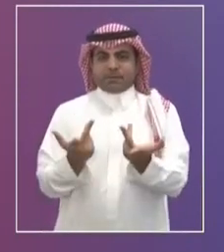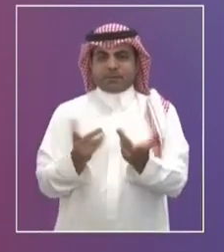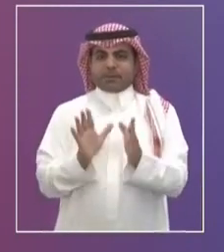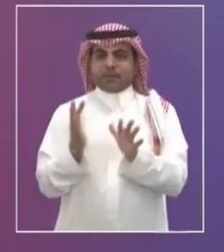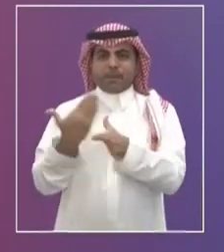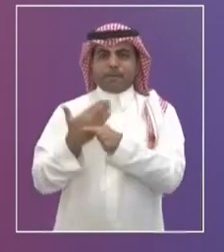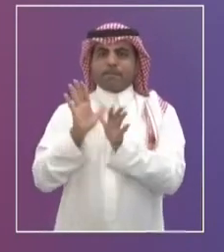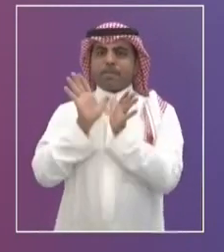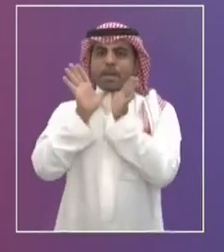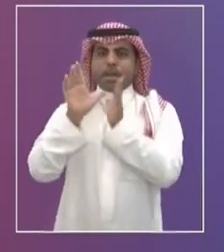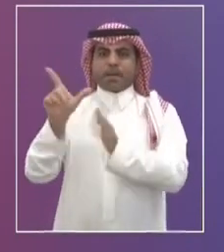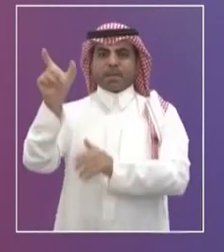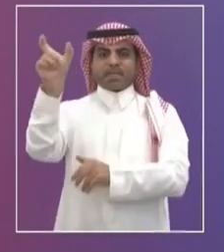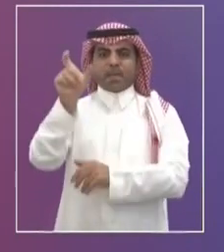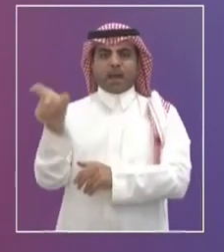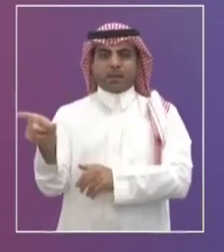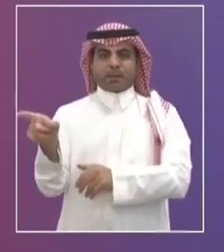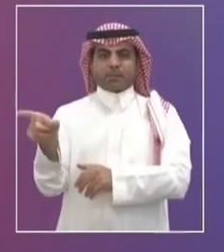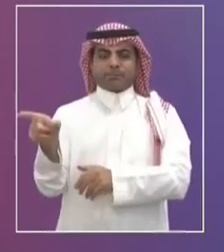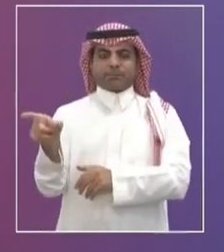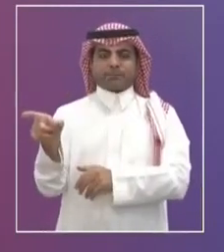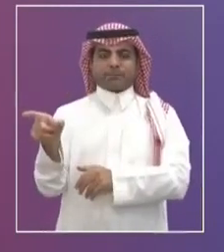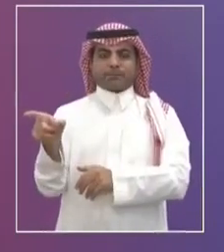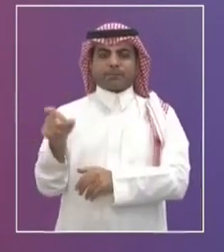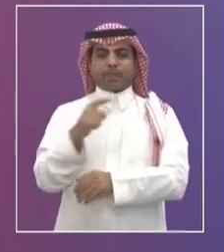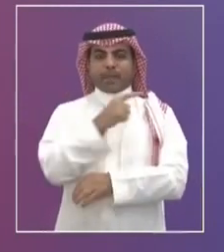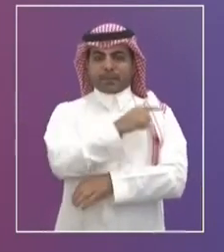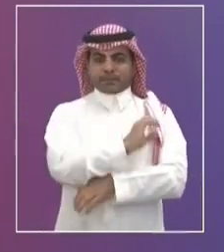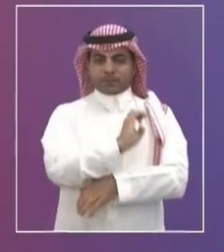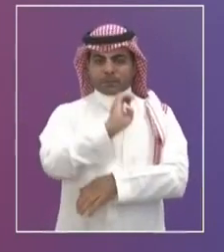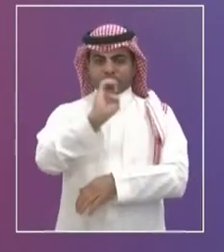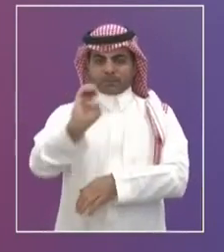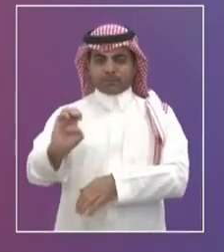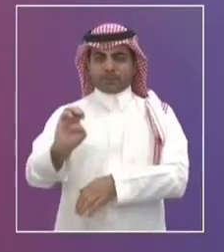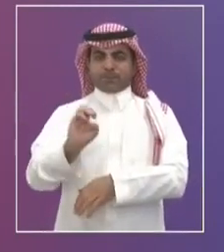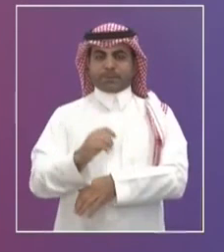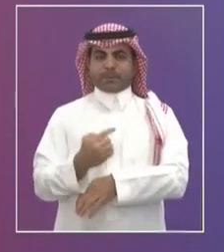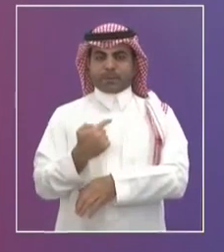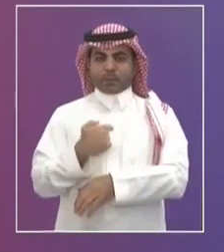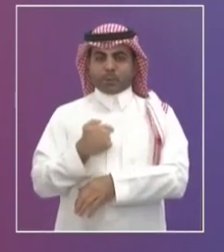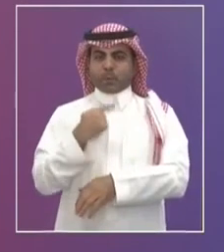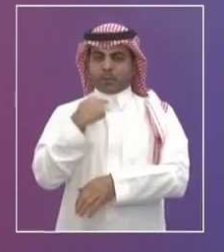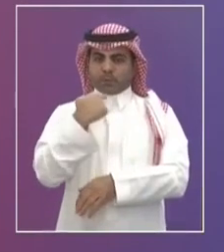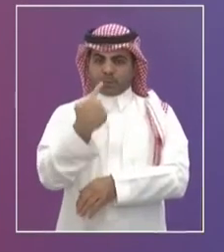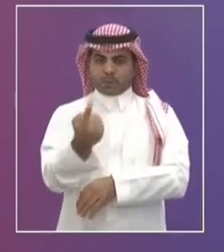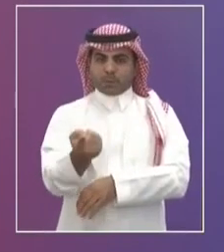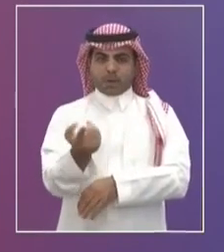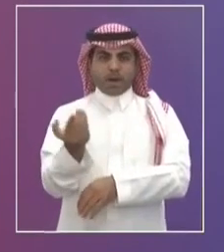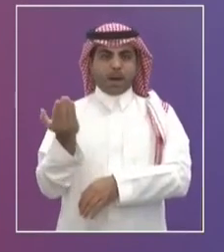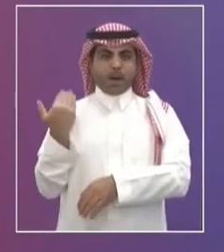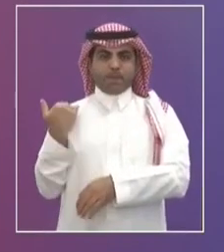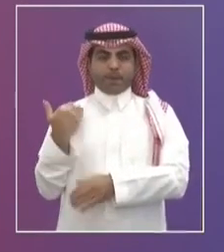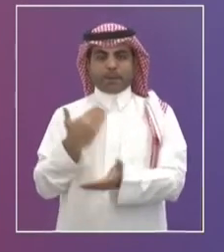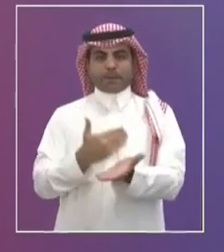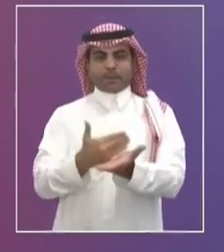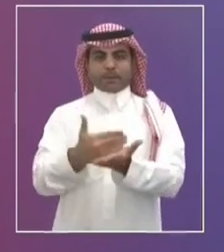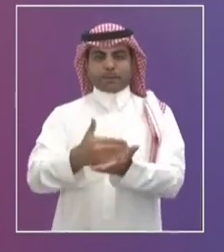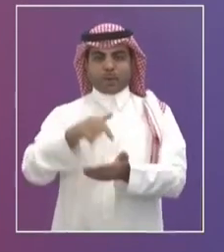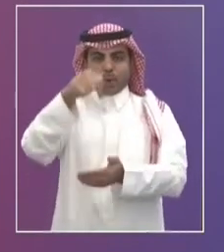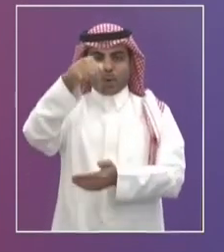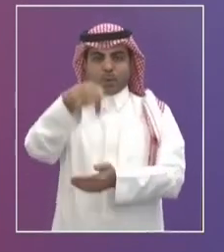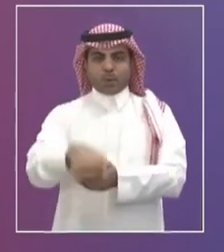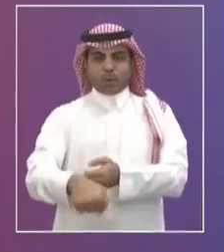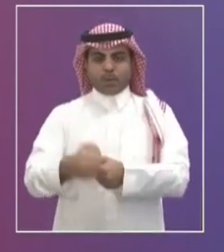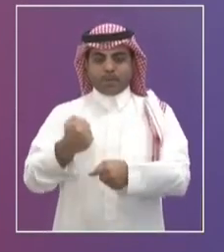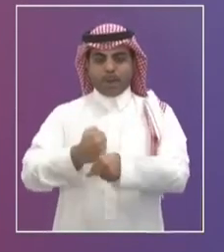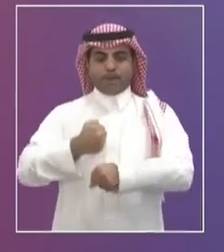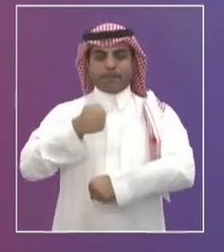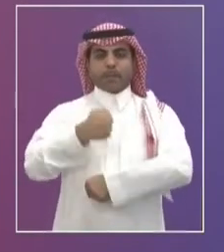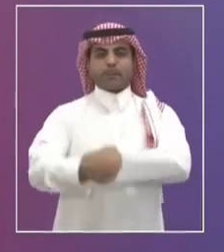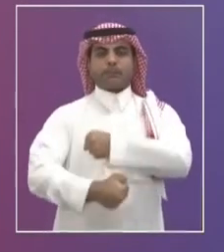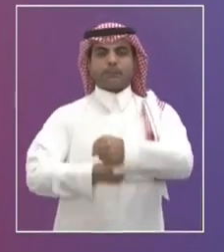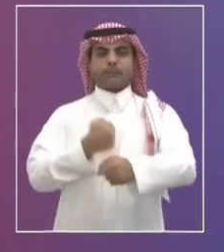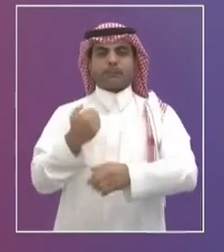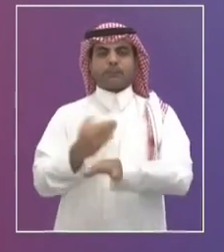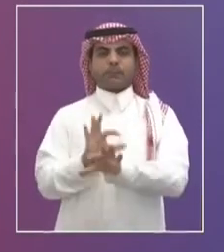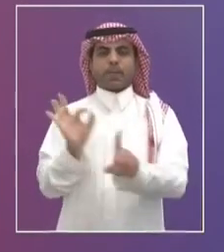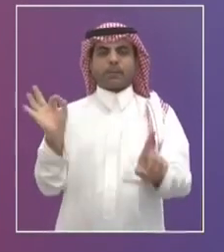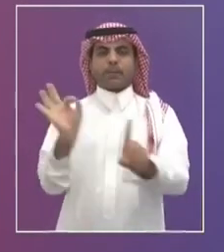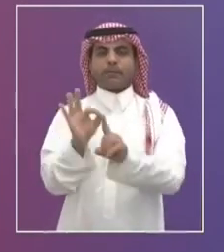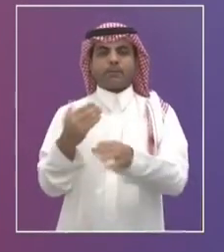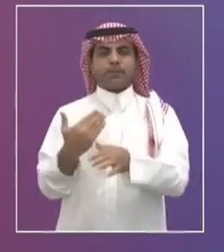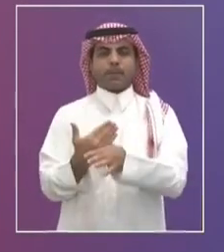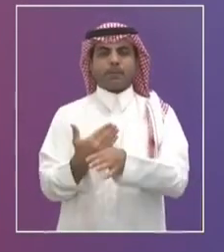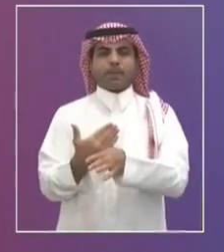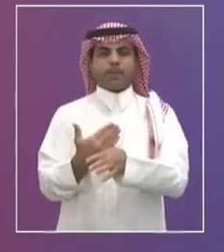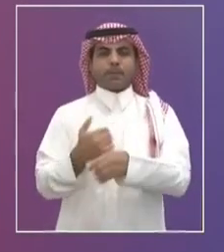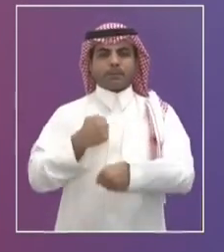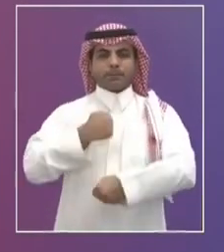شكرا لك أخي، وهذا بالفعل يعني صميم العمل وما ذكرت. يعني اليوم نعمل ونهدف إلى